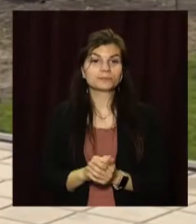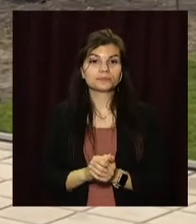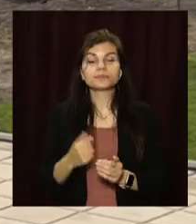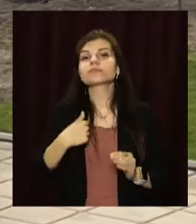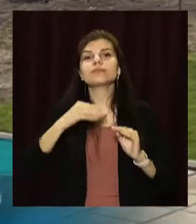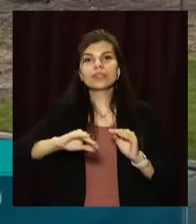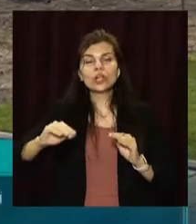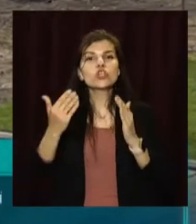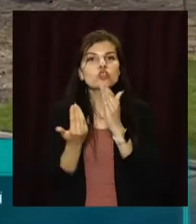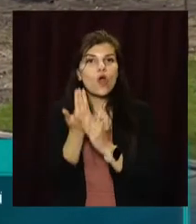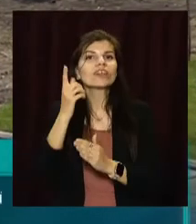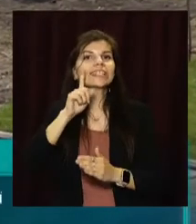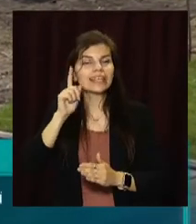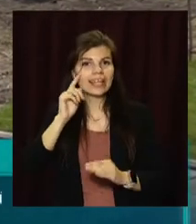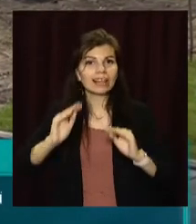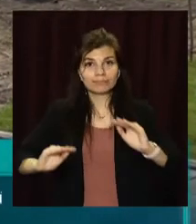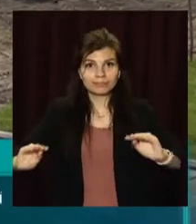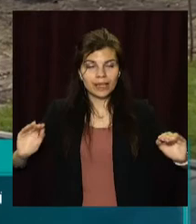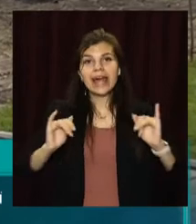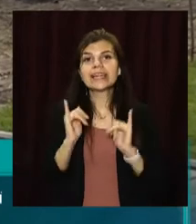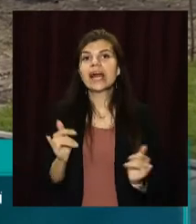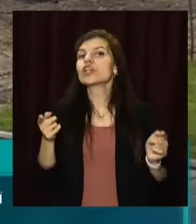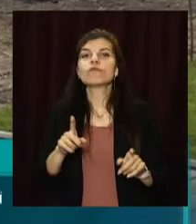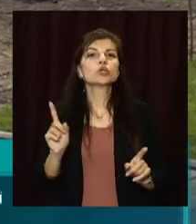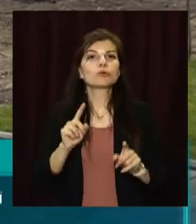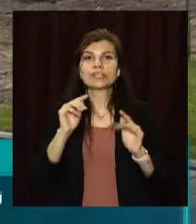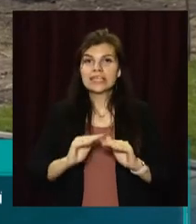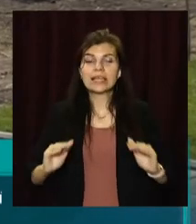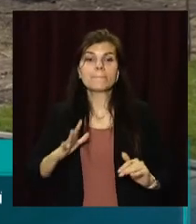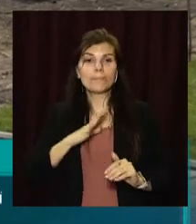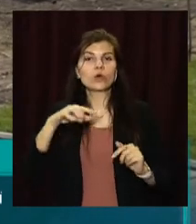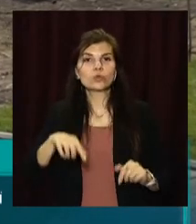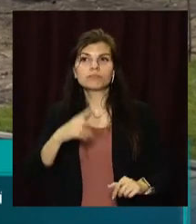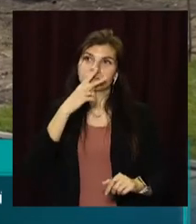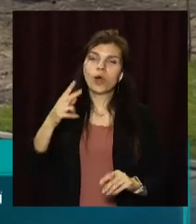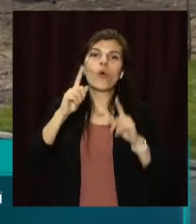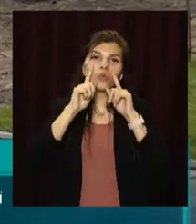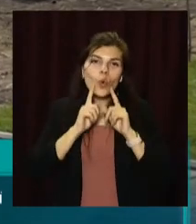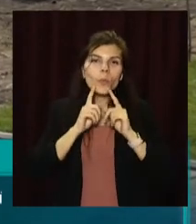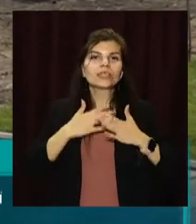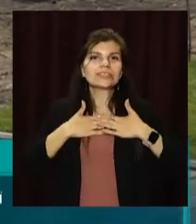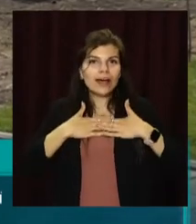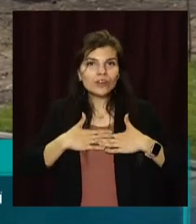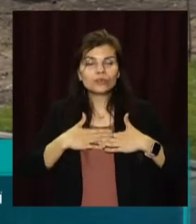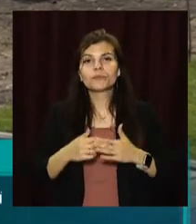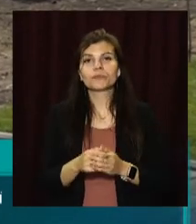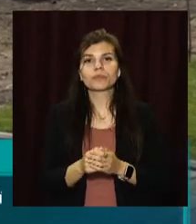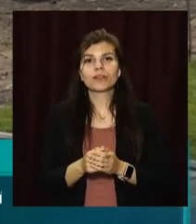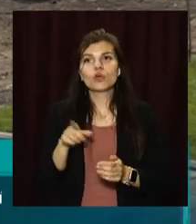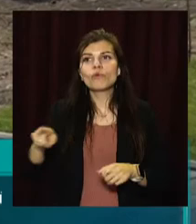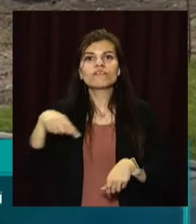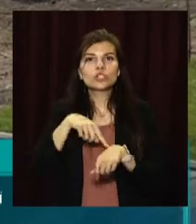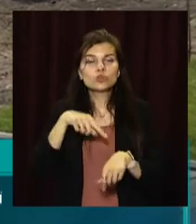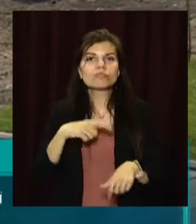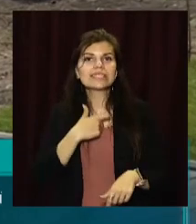Висаджуємо нові зелені насадження для того, щоб дітям тут було комфортно, затишно і вони